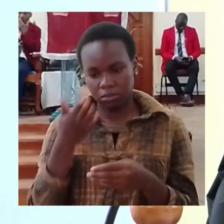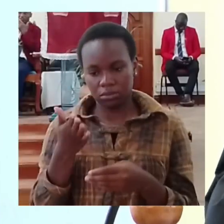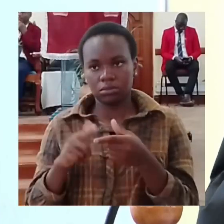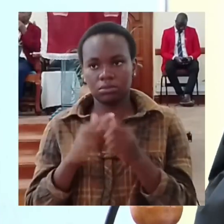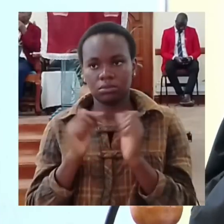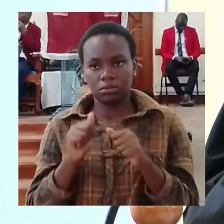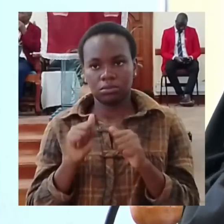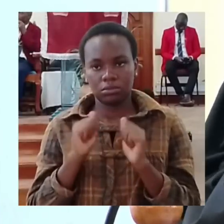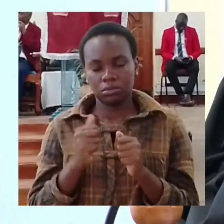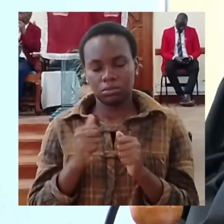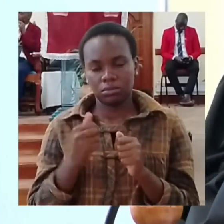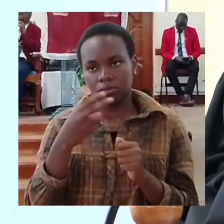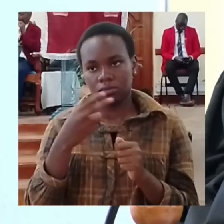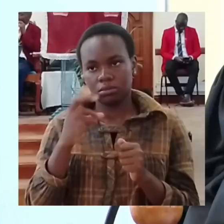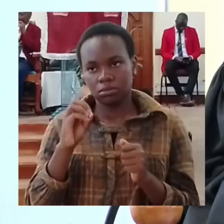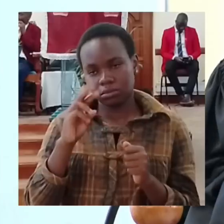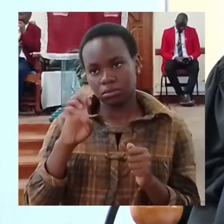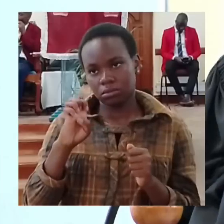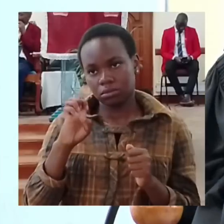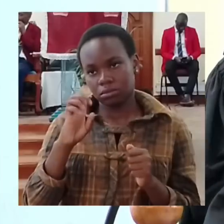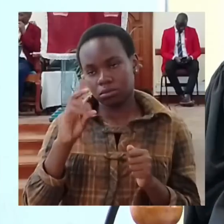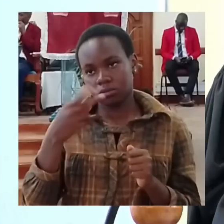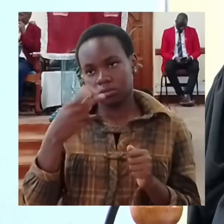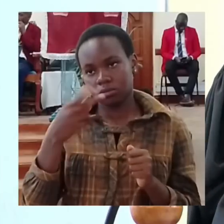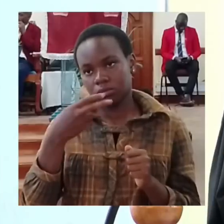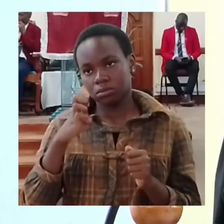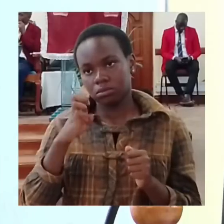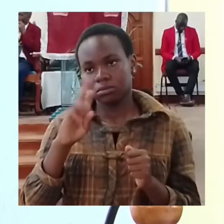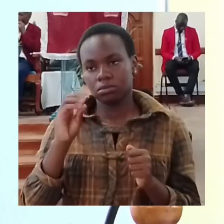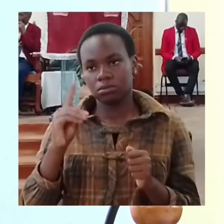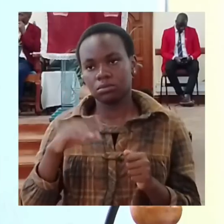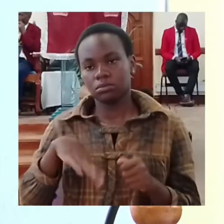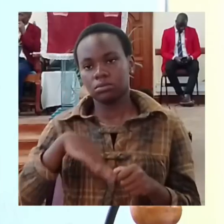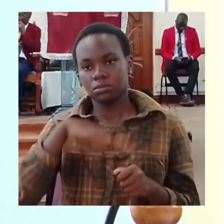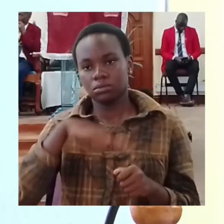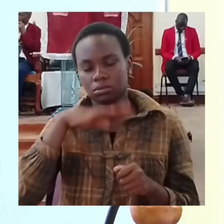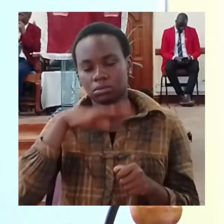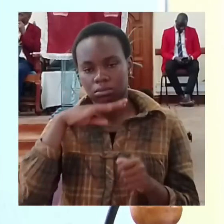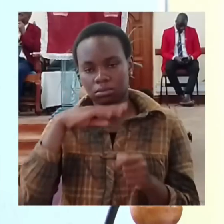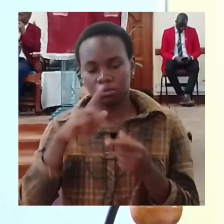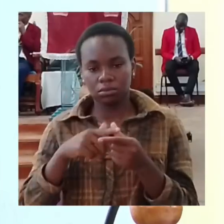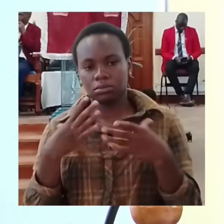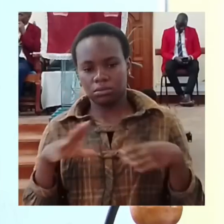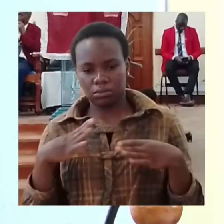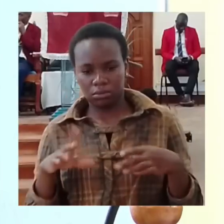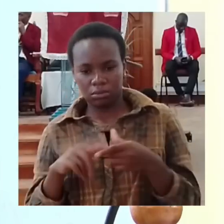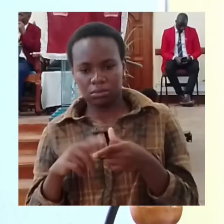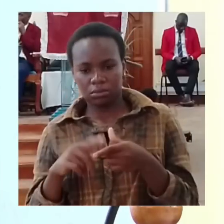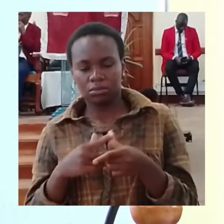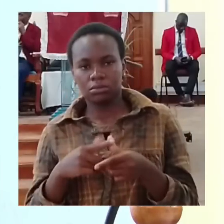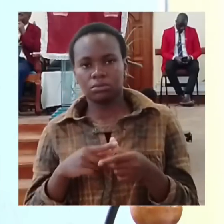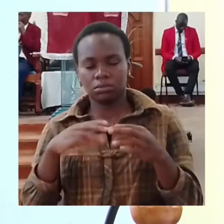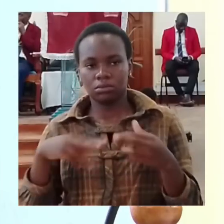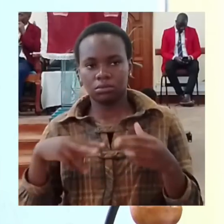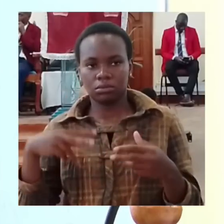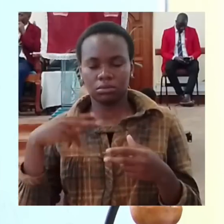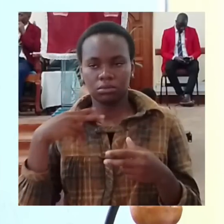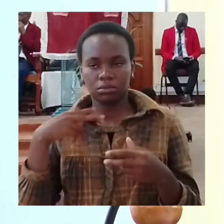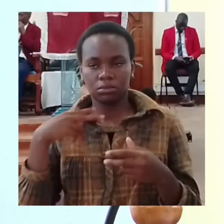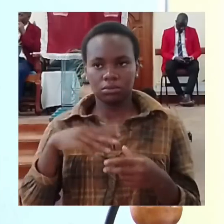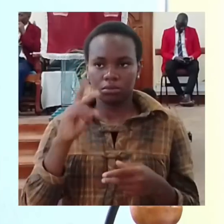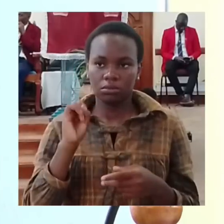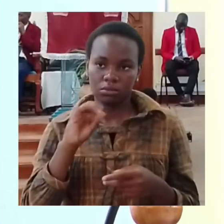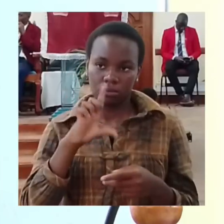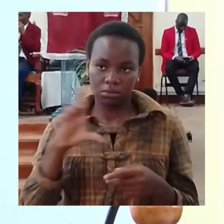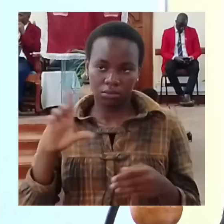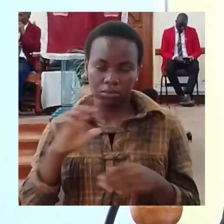kũhana Herode thutha wa kuona atĩ nĩ oragĩte andũ metagwo Petro, nĩ endaga kũraga Petro, nĩ ohanĩte Johana na